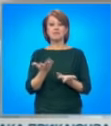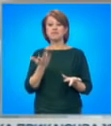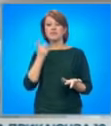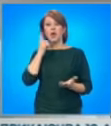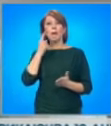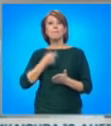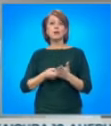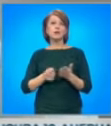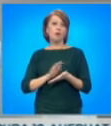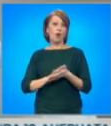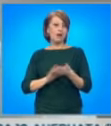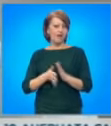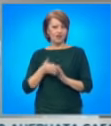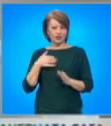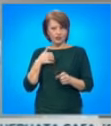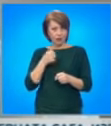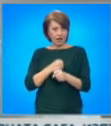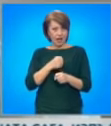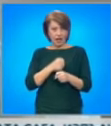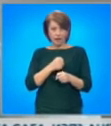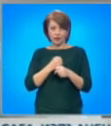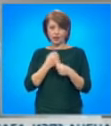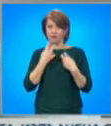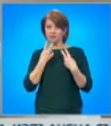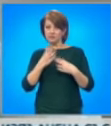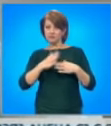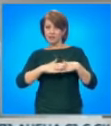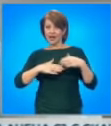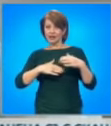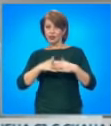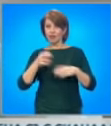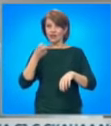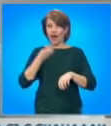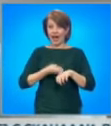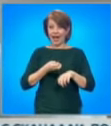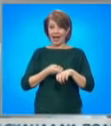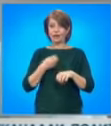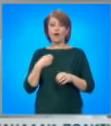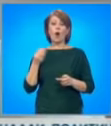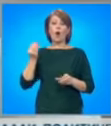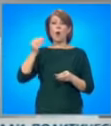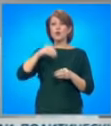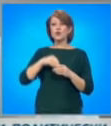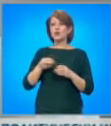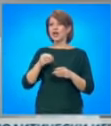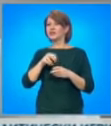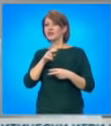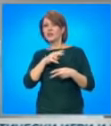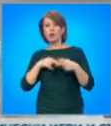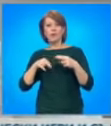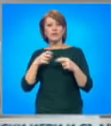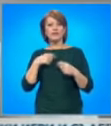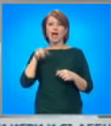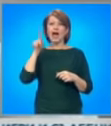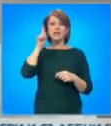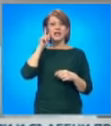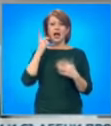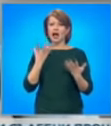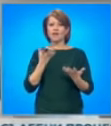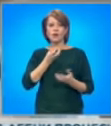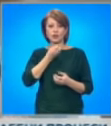Просто си върших работата. Бидейки практикуващ лекар толкова дълго и участвайки в редица комисии, знаех какво се